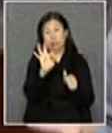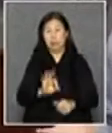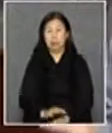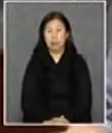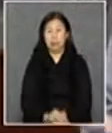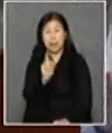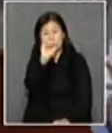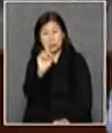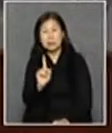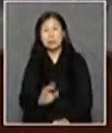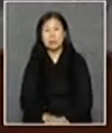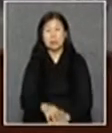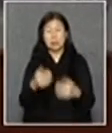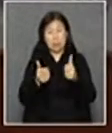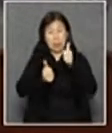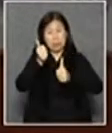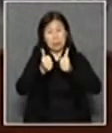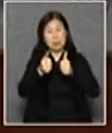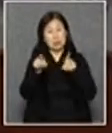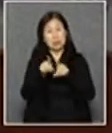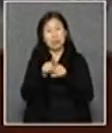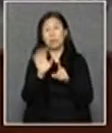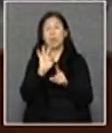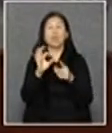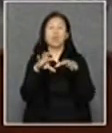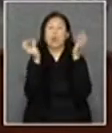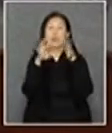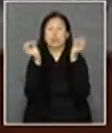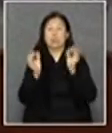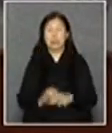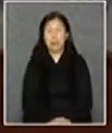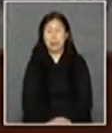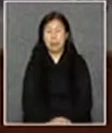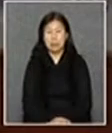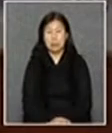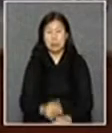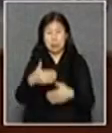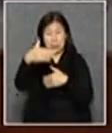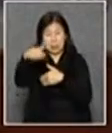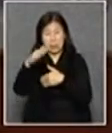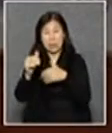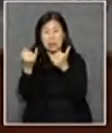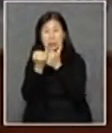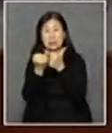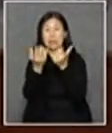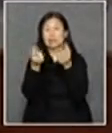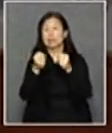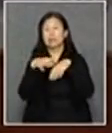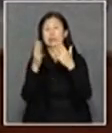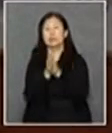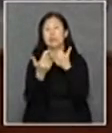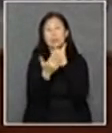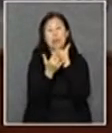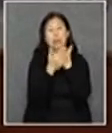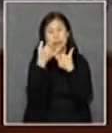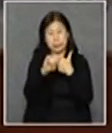怎會培訓他們那個對於這個比賽呢？這樣根本就不會的。所以在其他學生裡面一受惠根本就不會。況且